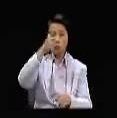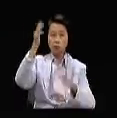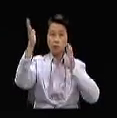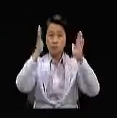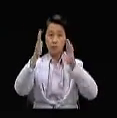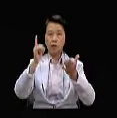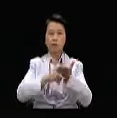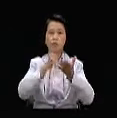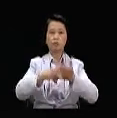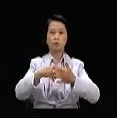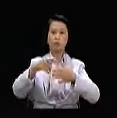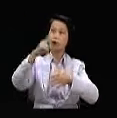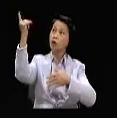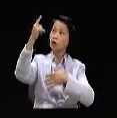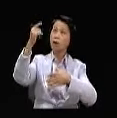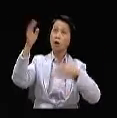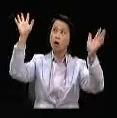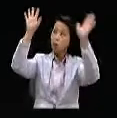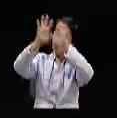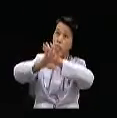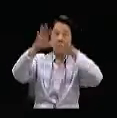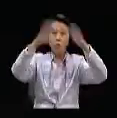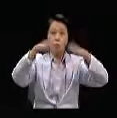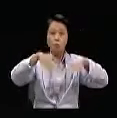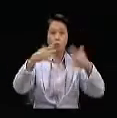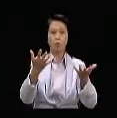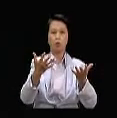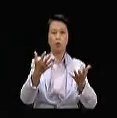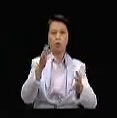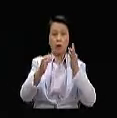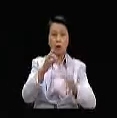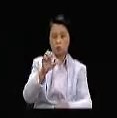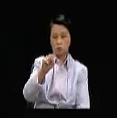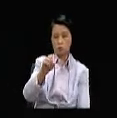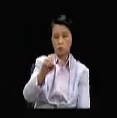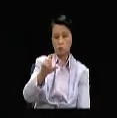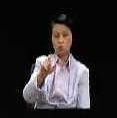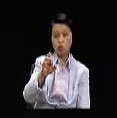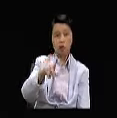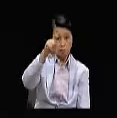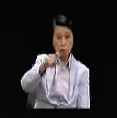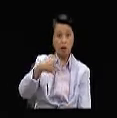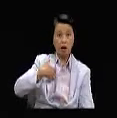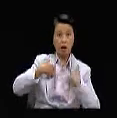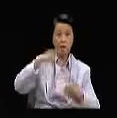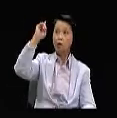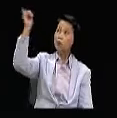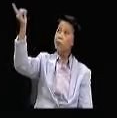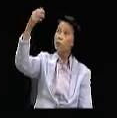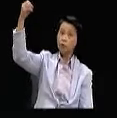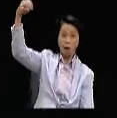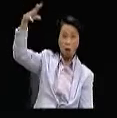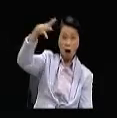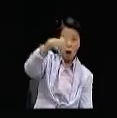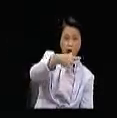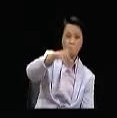kadang-kadang hujan kadang-kadang panahnya jadi sholatnya memerlukan cahaya matahari dan sebagainya kali itu kita perlu volt bagaikan